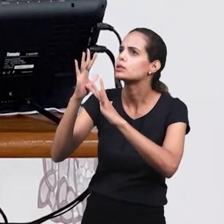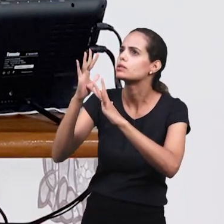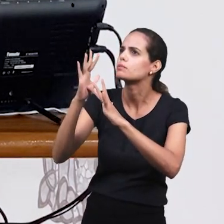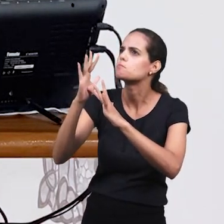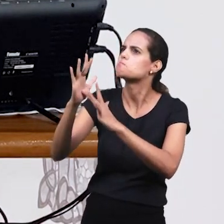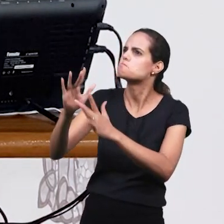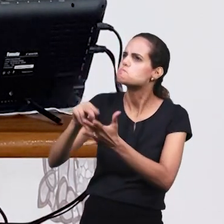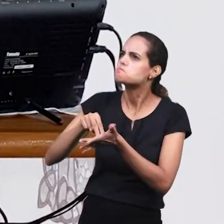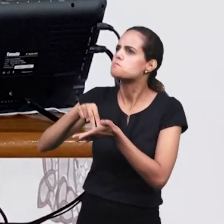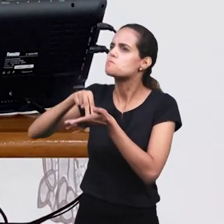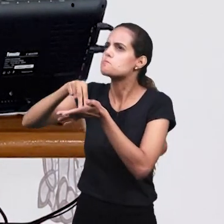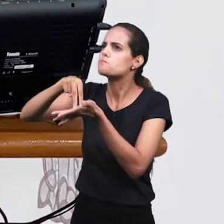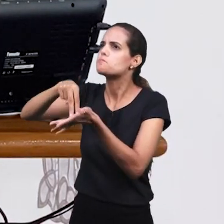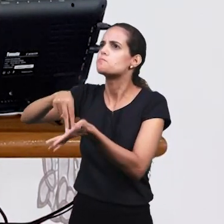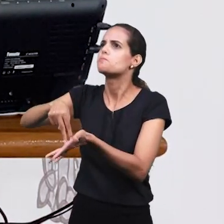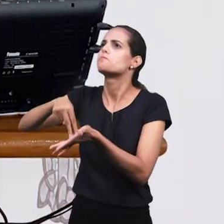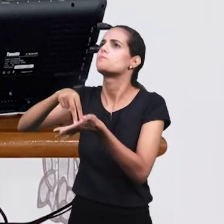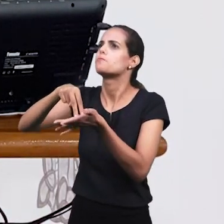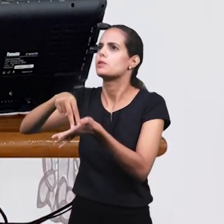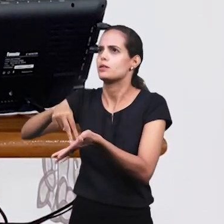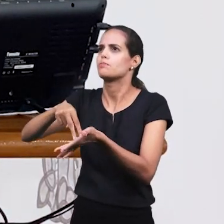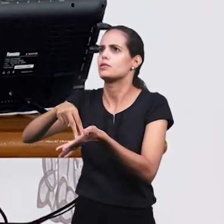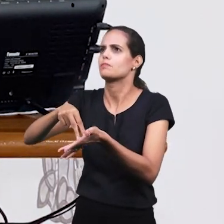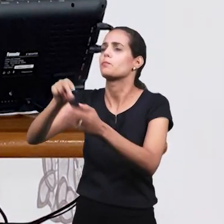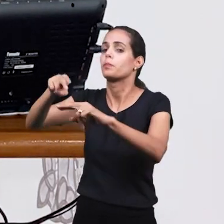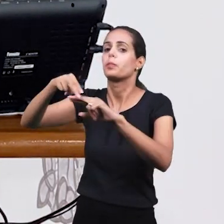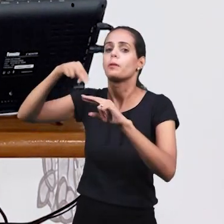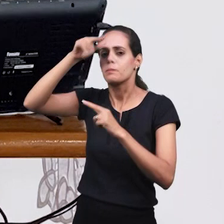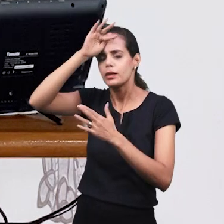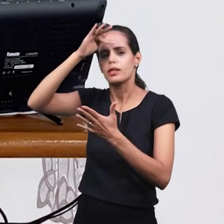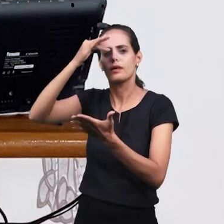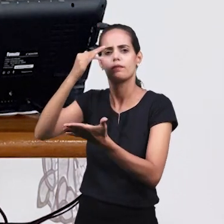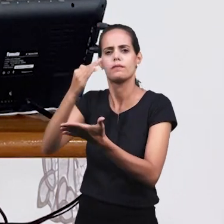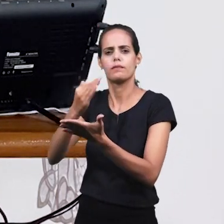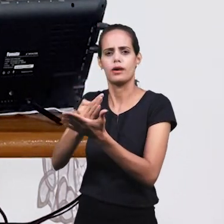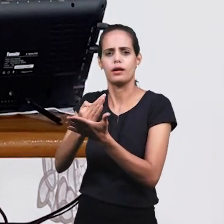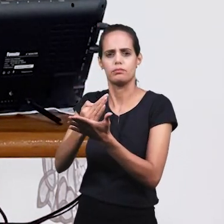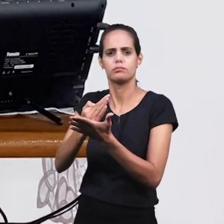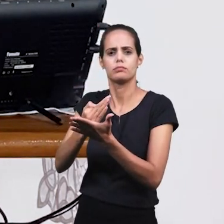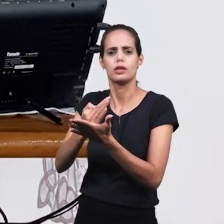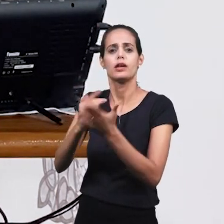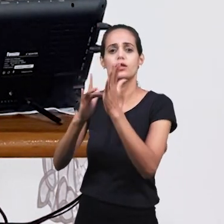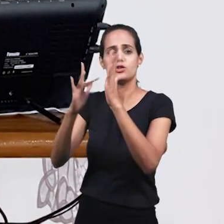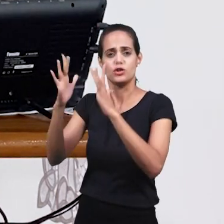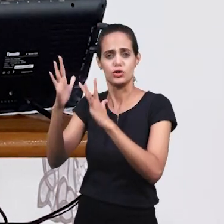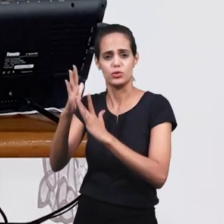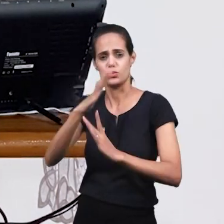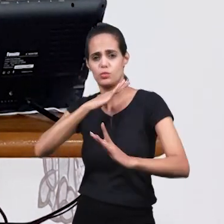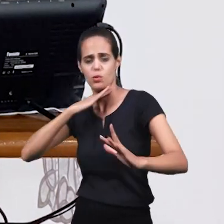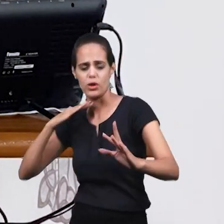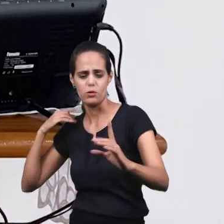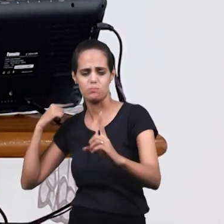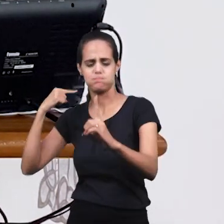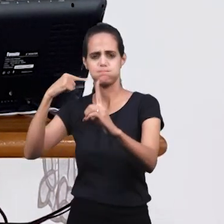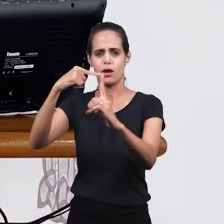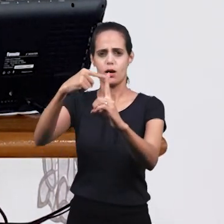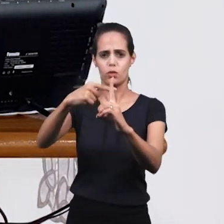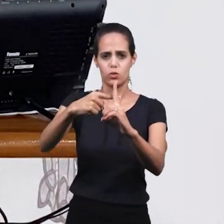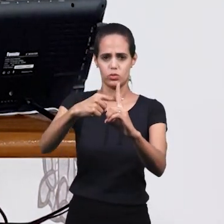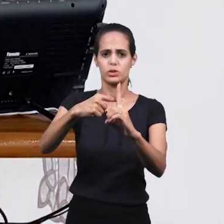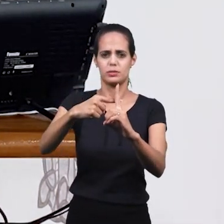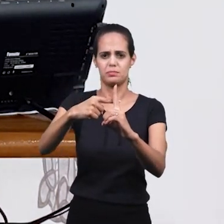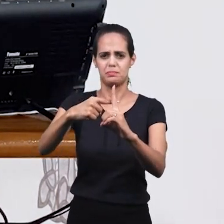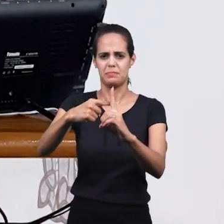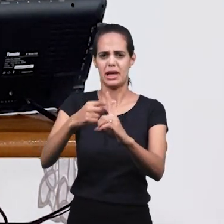par la jouissance qui était proposée, a supporté la croix en méprisant l'affront, s'est assis à la droite du trône